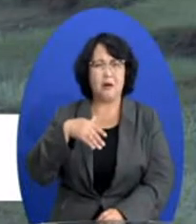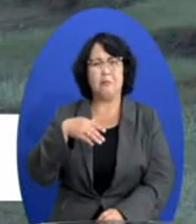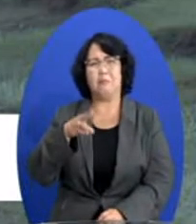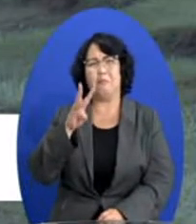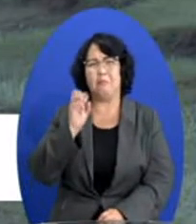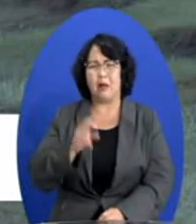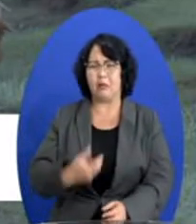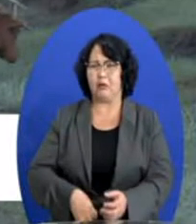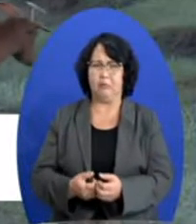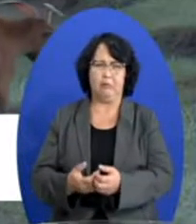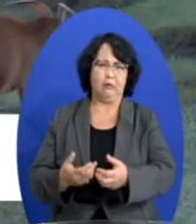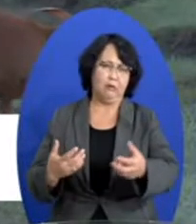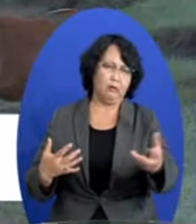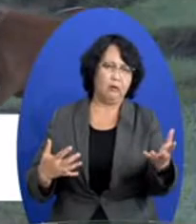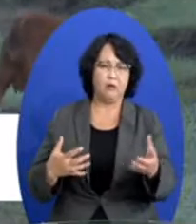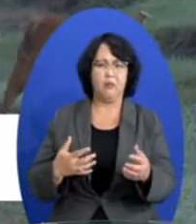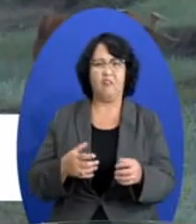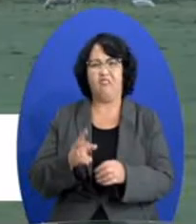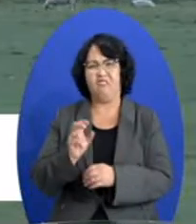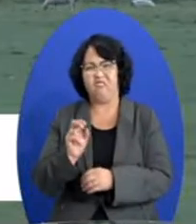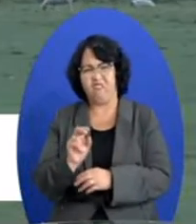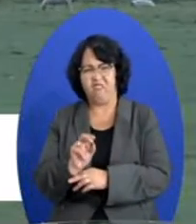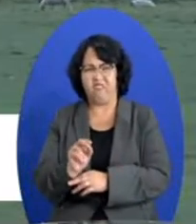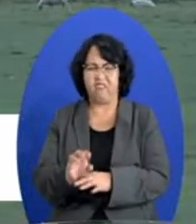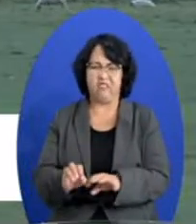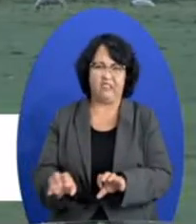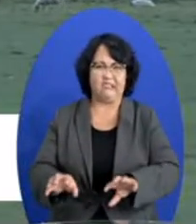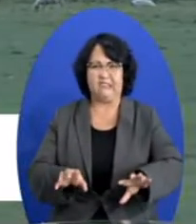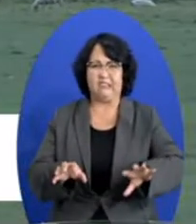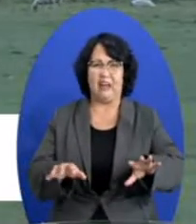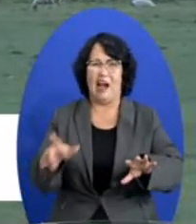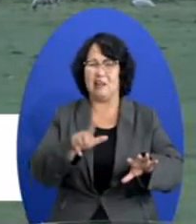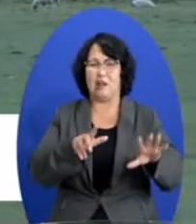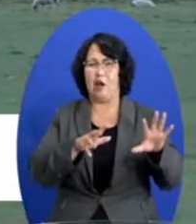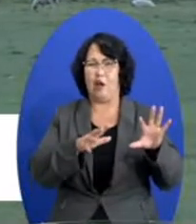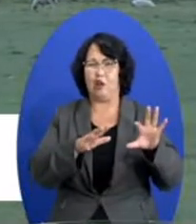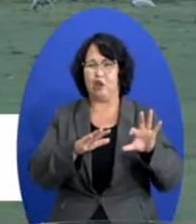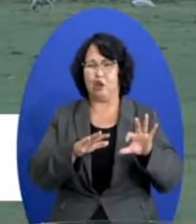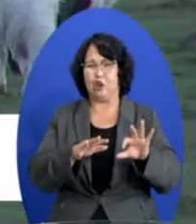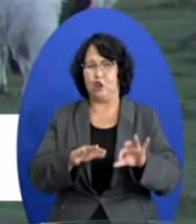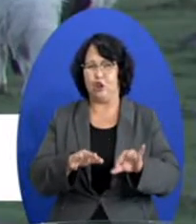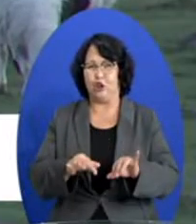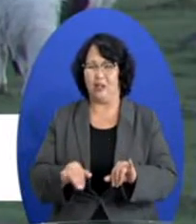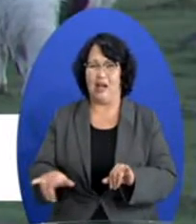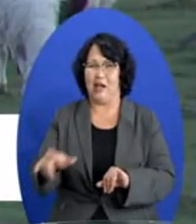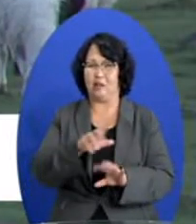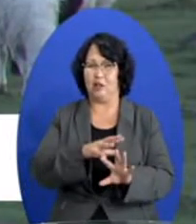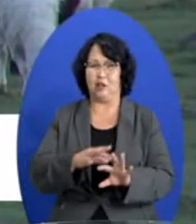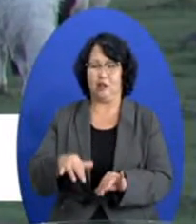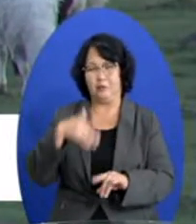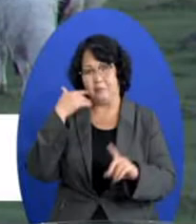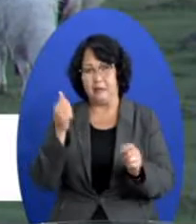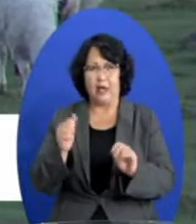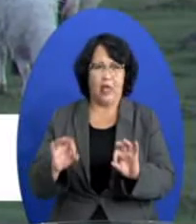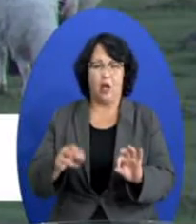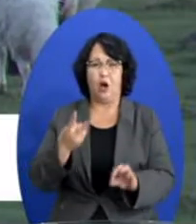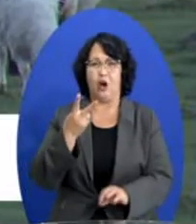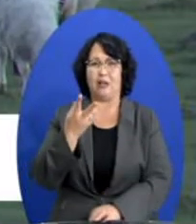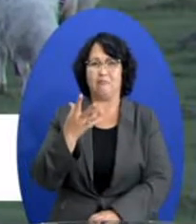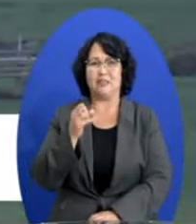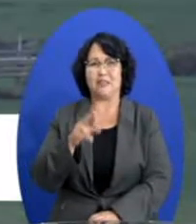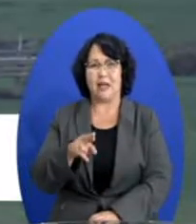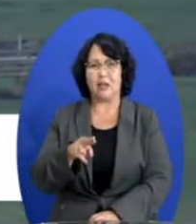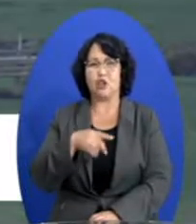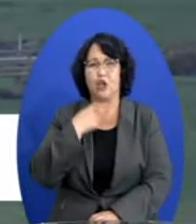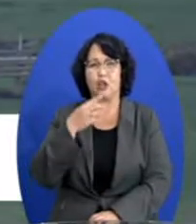өсөлт бэлчээрийн хортон мэрэгчдийн тархалтаас шалтгаалan бэлчээрийн дороот эрчимтэй өгдөж даац хэтэрч байгаа тул малчид энэ жил дор хаяж 25